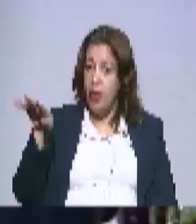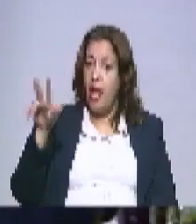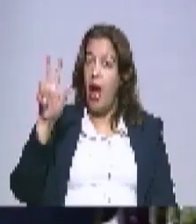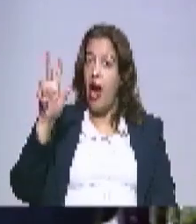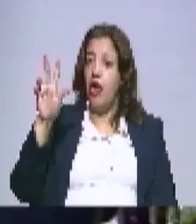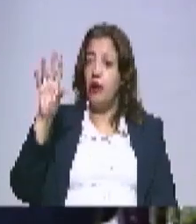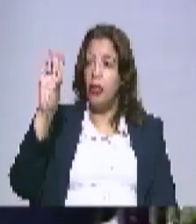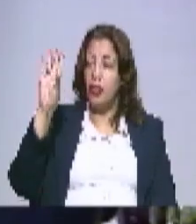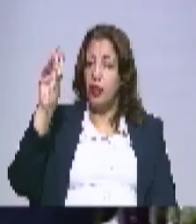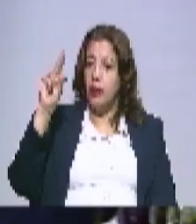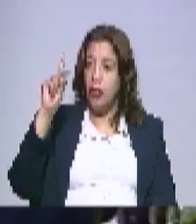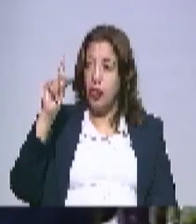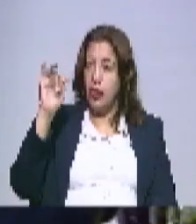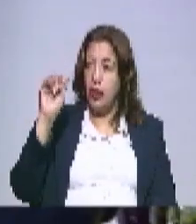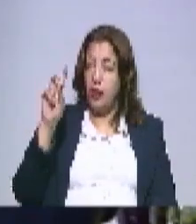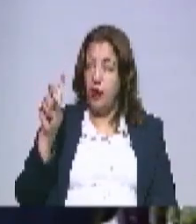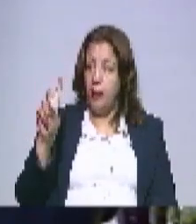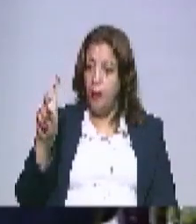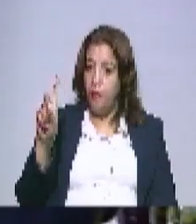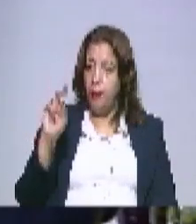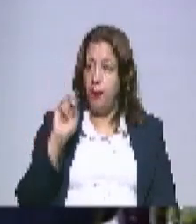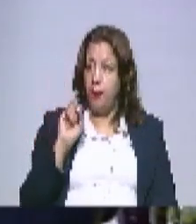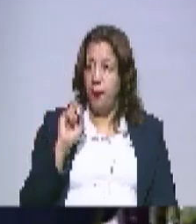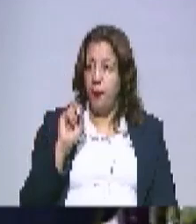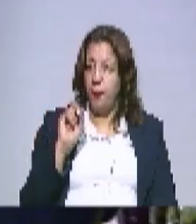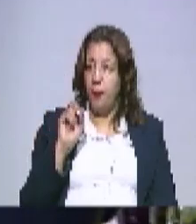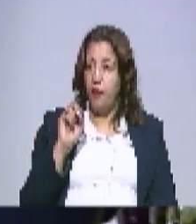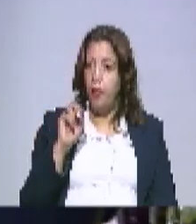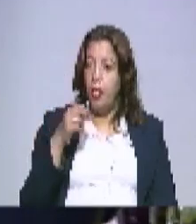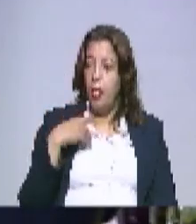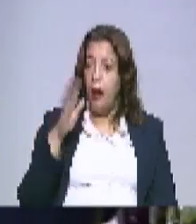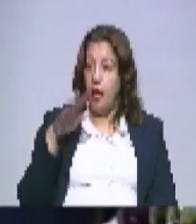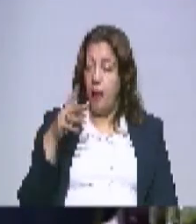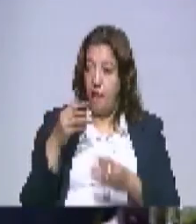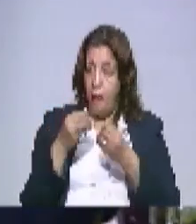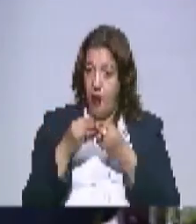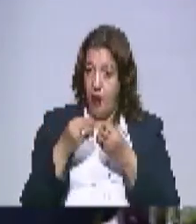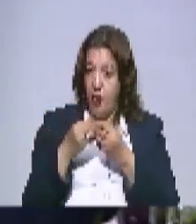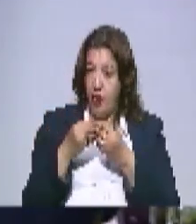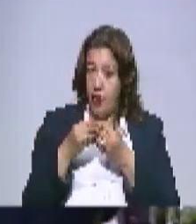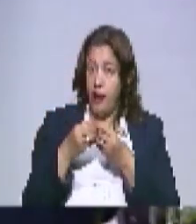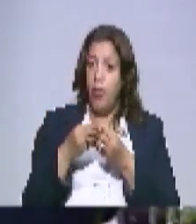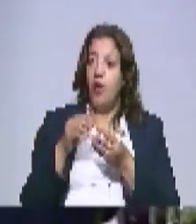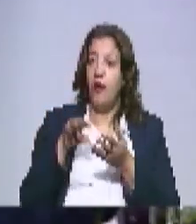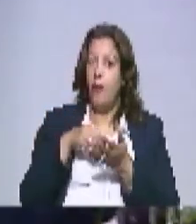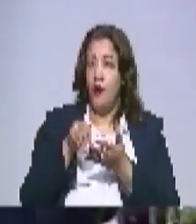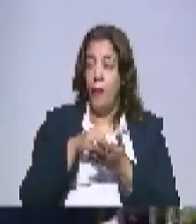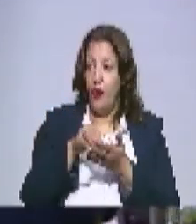كويس، يبقى احنا حطينا معاه